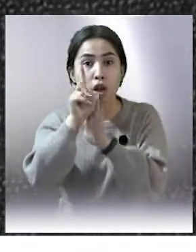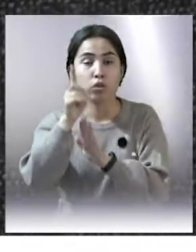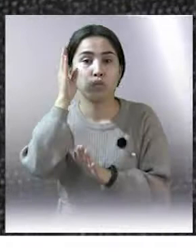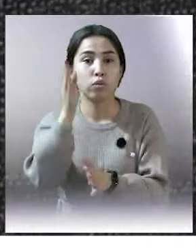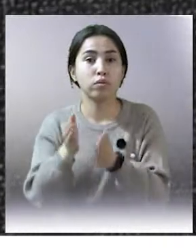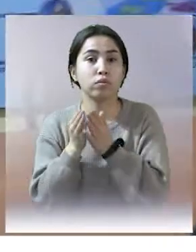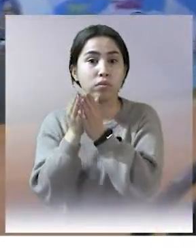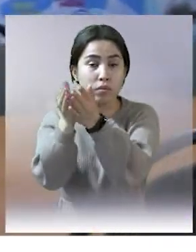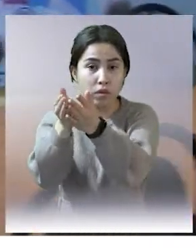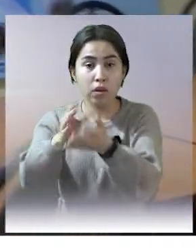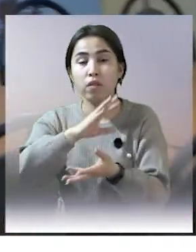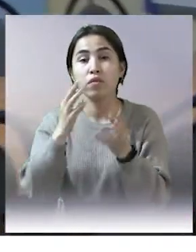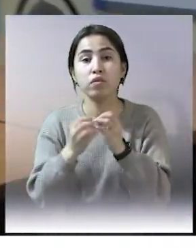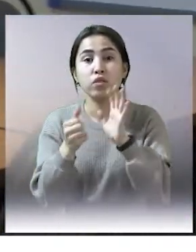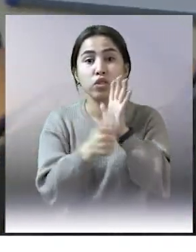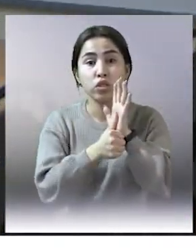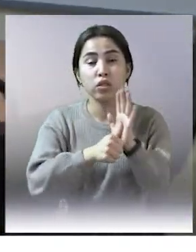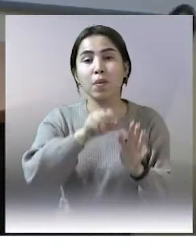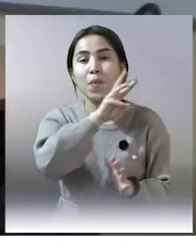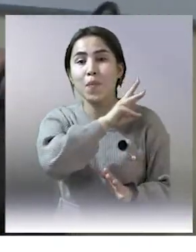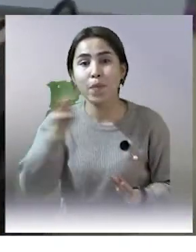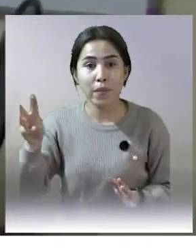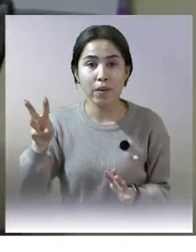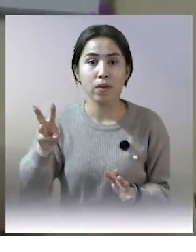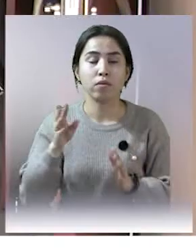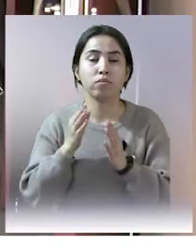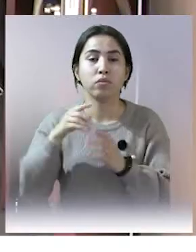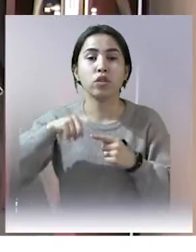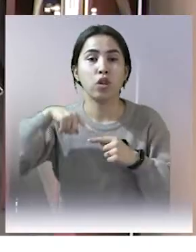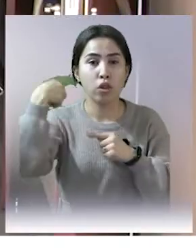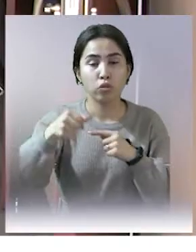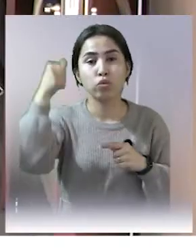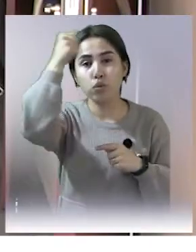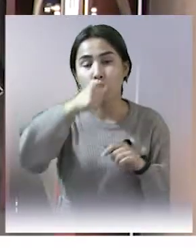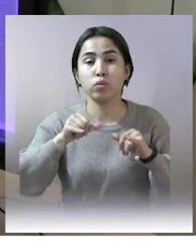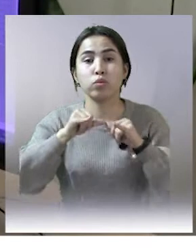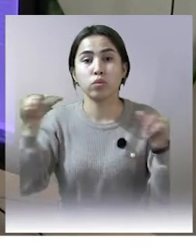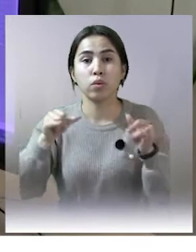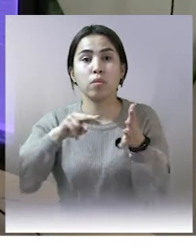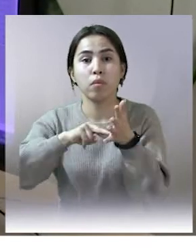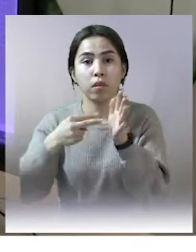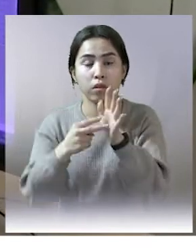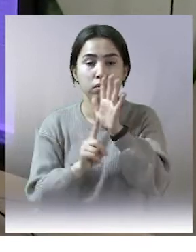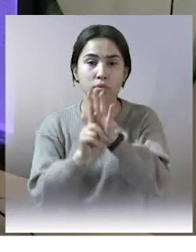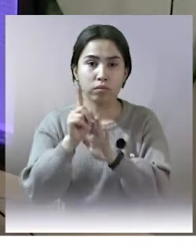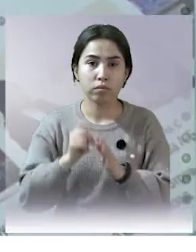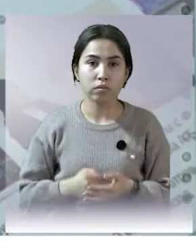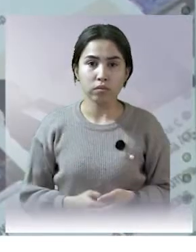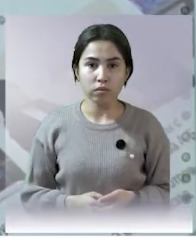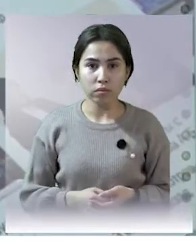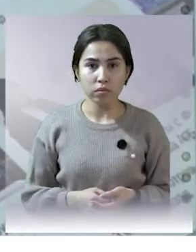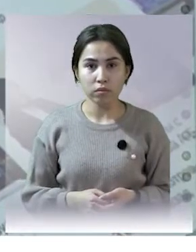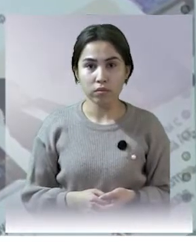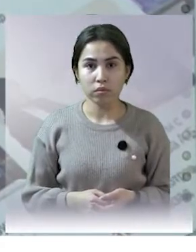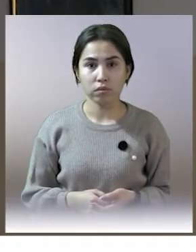жылы дәріс алып, республикалық педагогикалық идеялар жарысына қатысып, 300 ұстаздың ішінен суырылып алға шығып, үздік 40 педагог